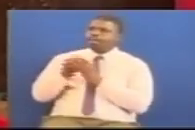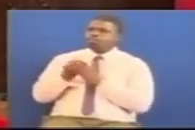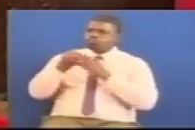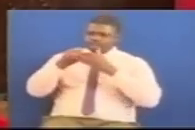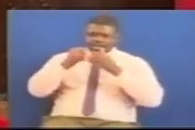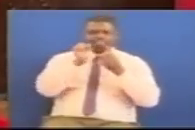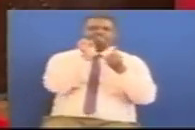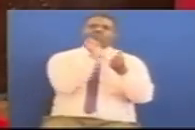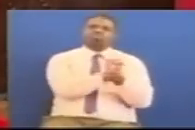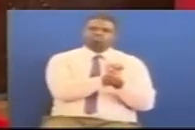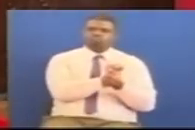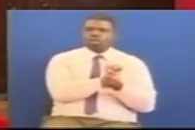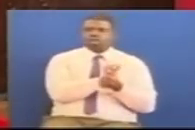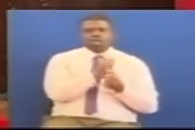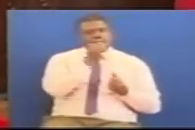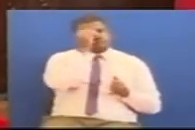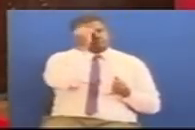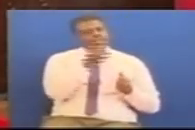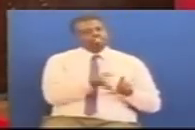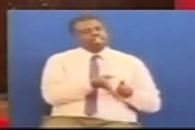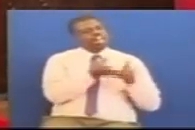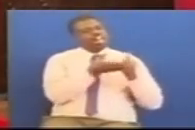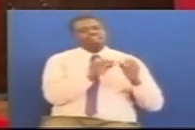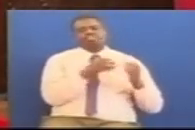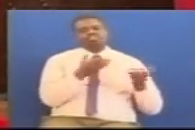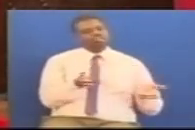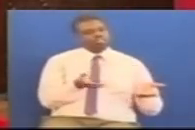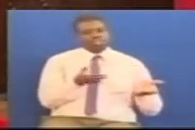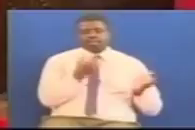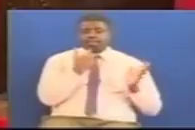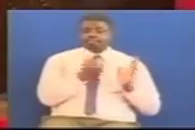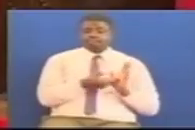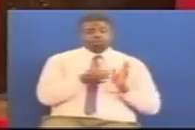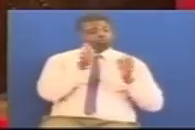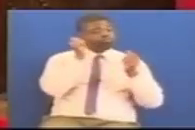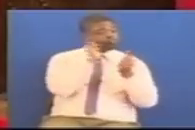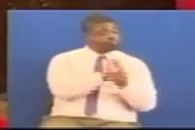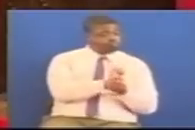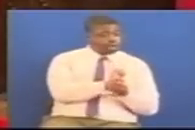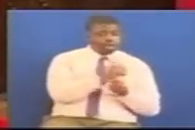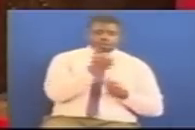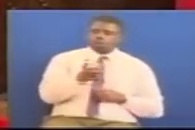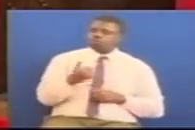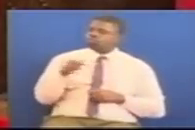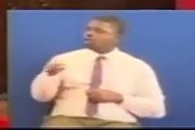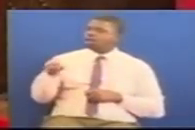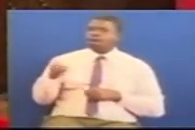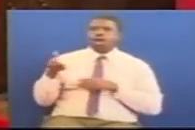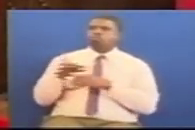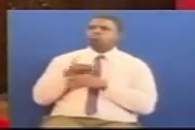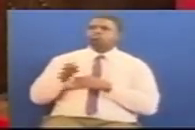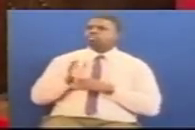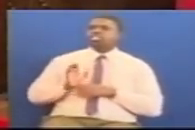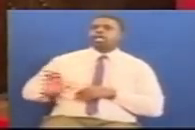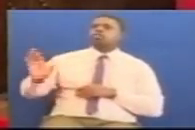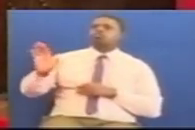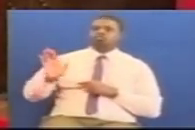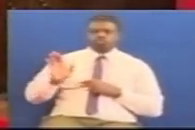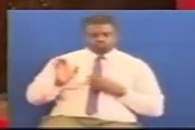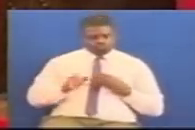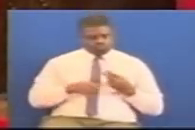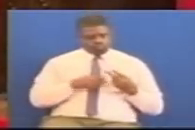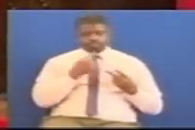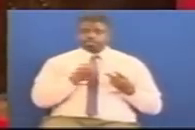kuzingatia haki za watoto hususani wanapotumikia kifungo hicho ambacho watoto wao hawahusiki nacho. Swali langu la